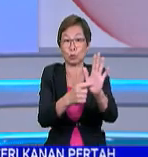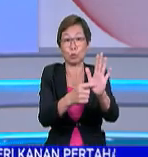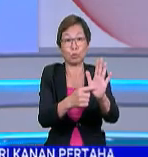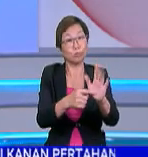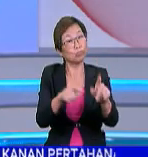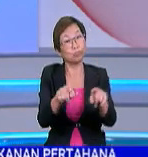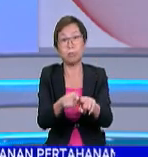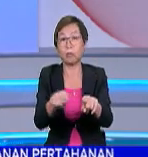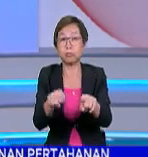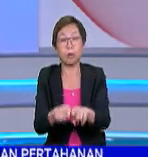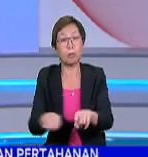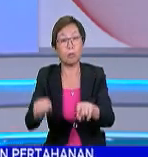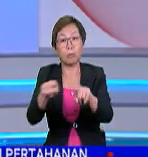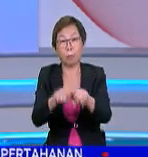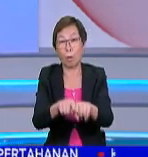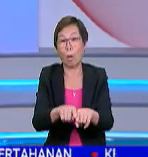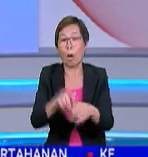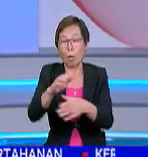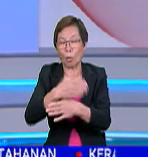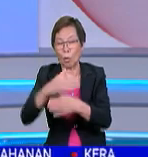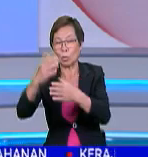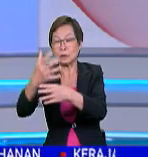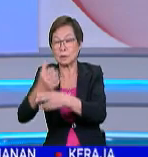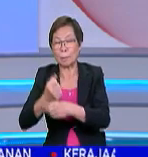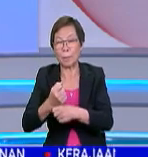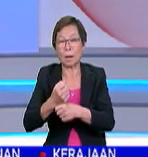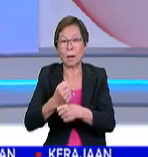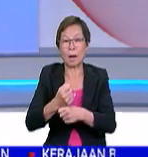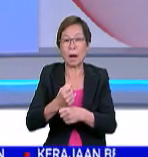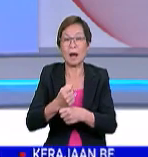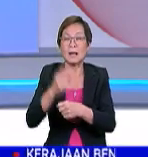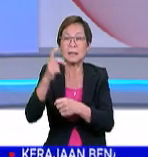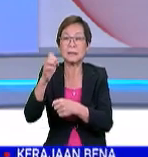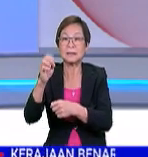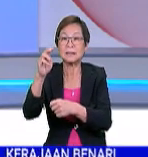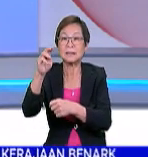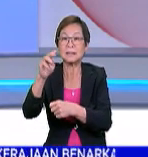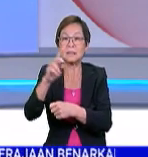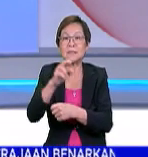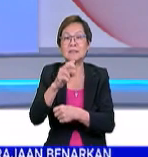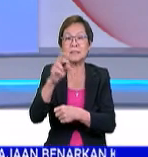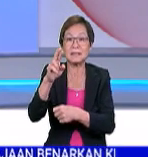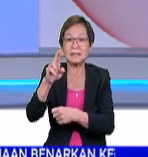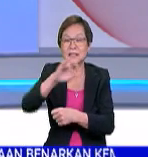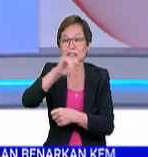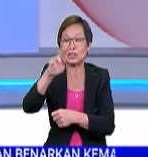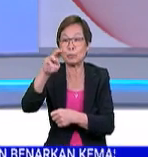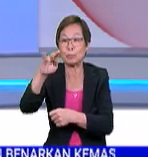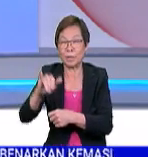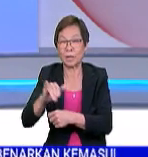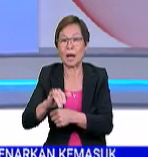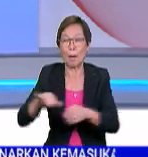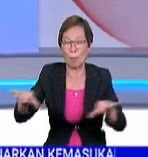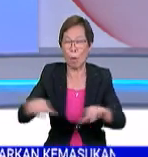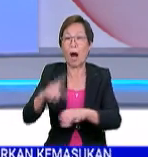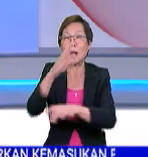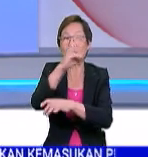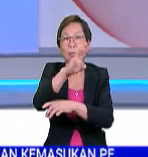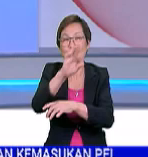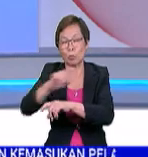ekosistem Flash yang keenam pendahulu bersama Denny ja selepas melakukan 69 pukulan